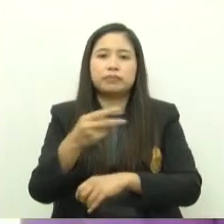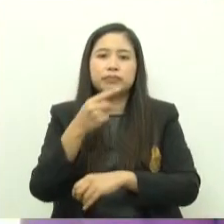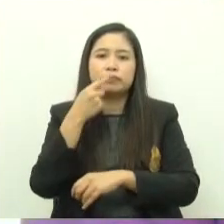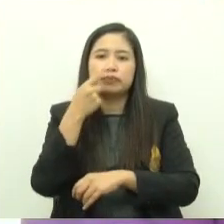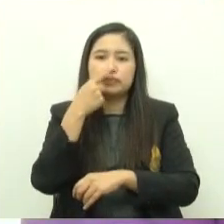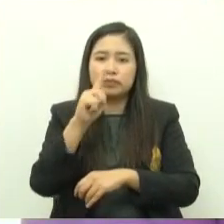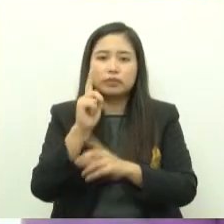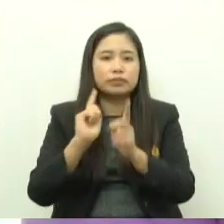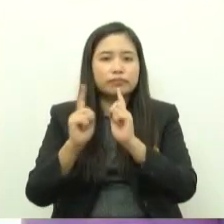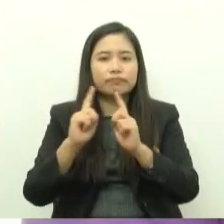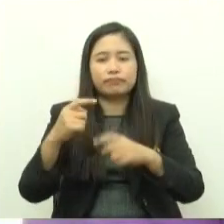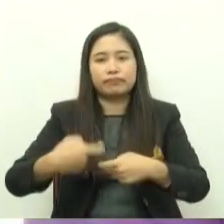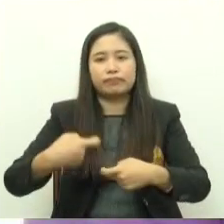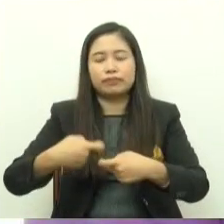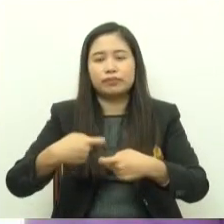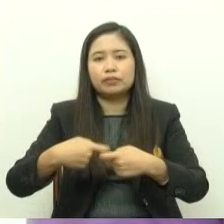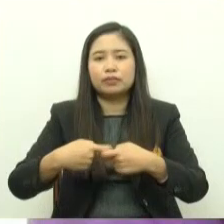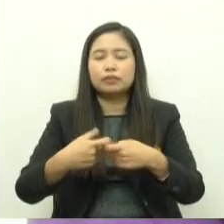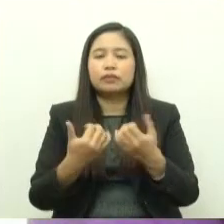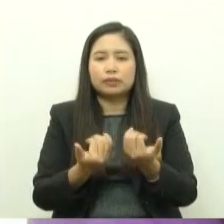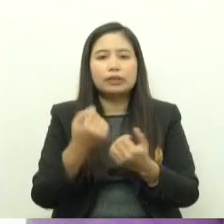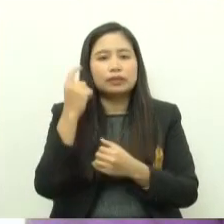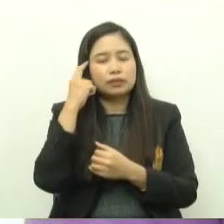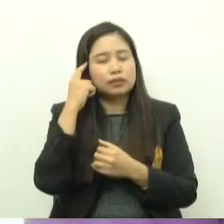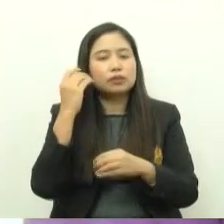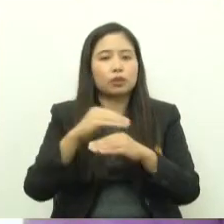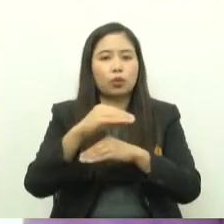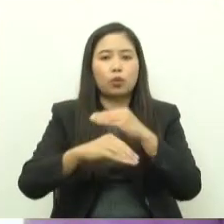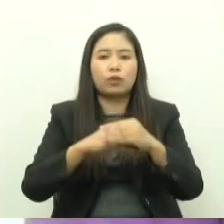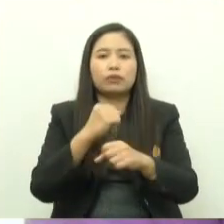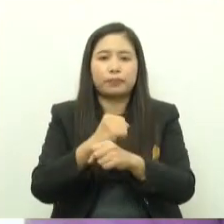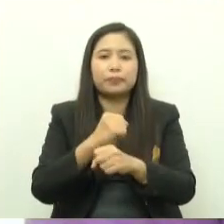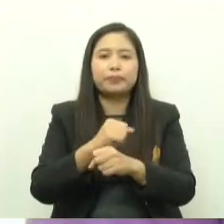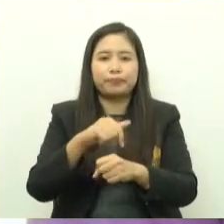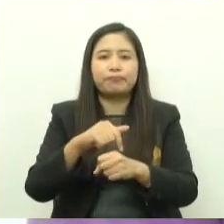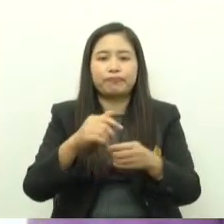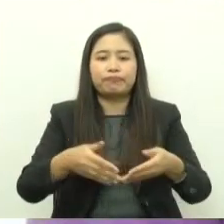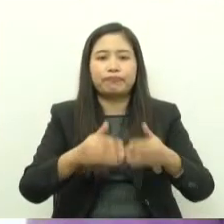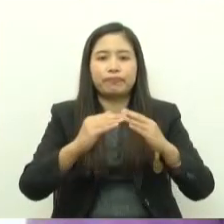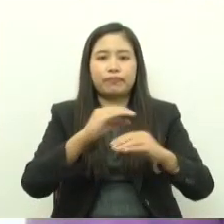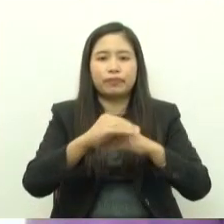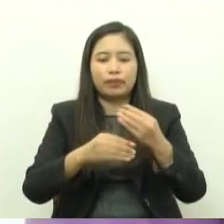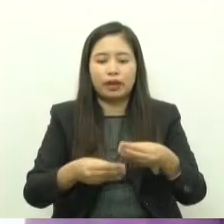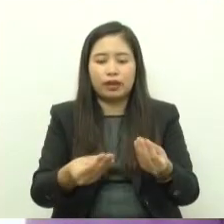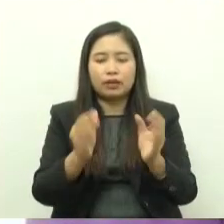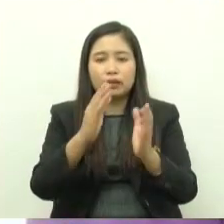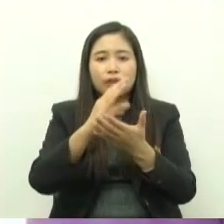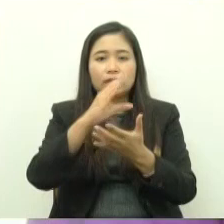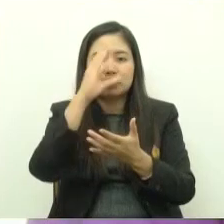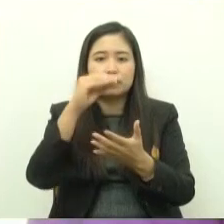ไทยในการสื่อสารได้นะคะอ่าตรงนี้ก็เลยเป็นเป็นโครงการนี้ขึ้นมาก็คือโดยให้เด็กเนี่ยส